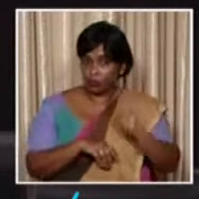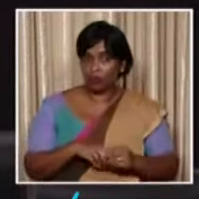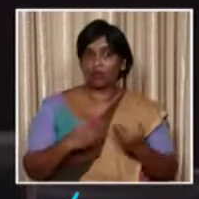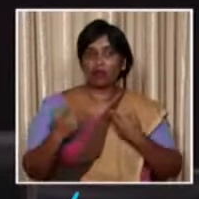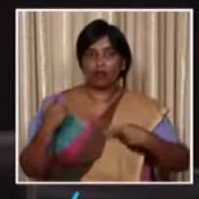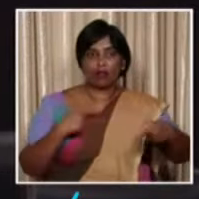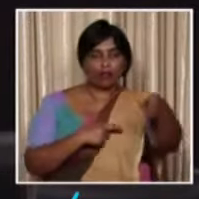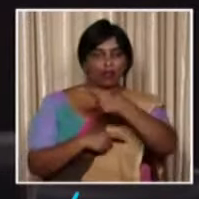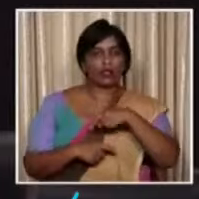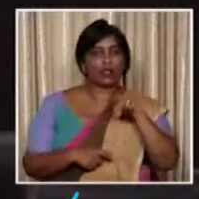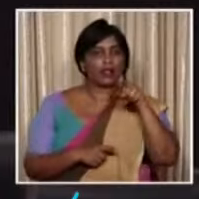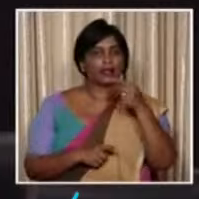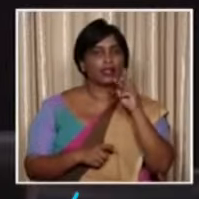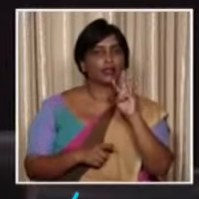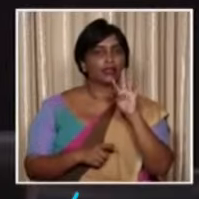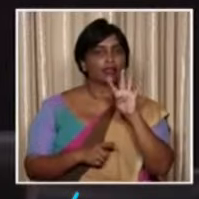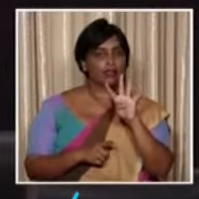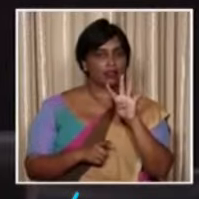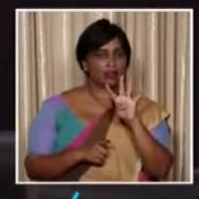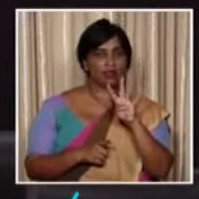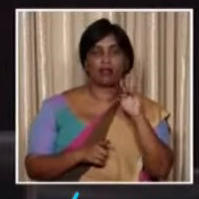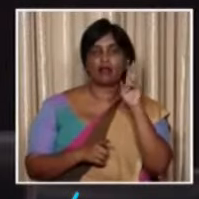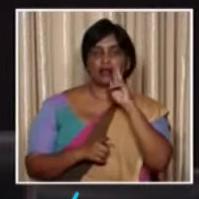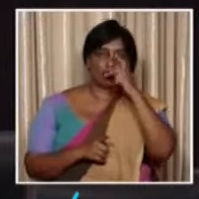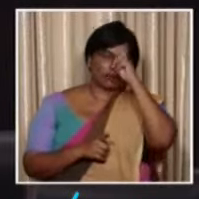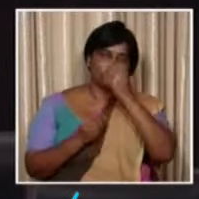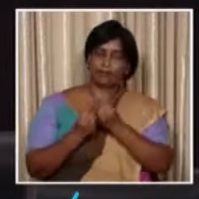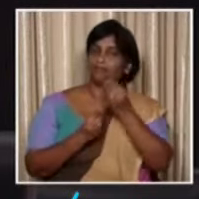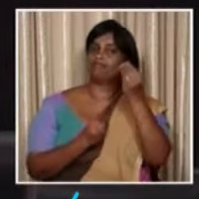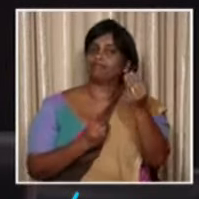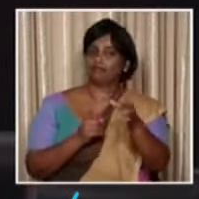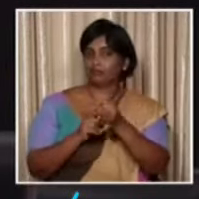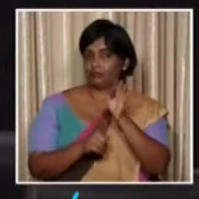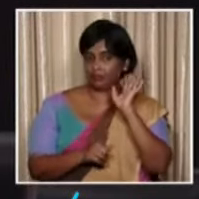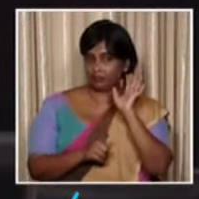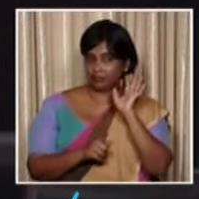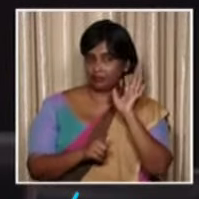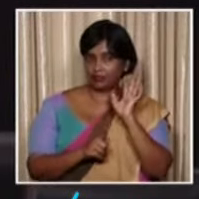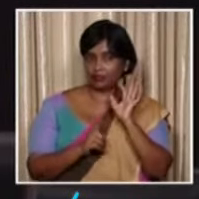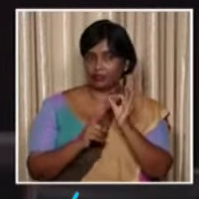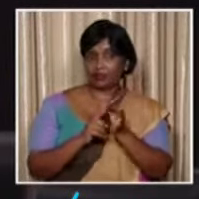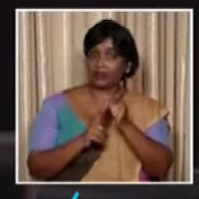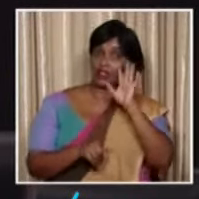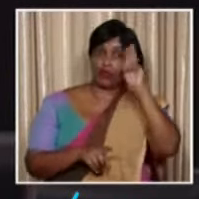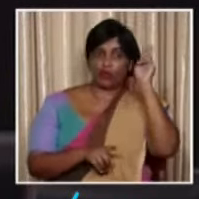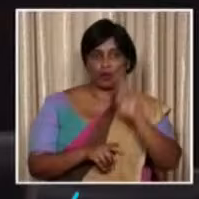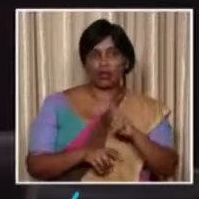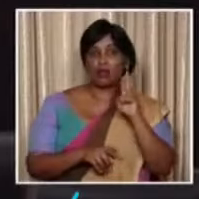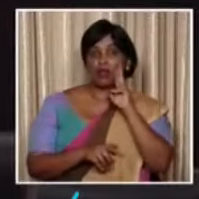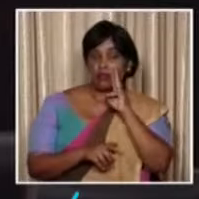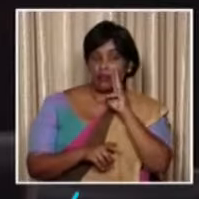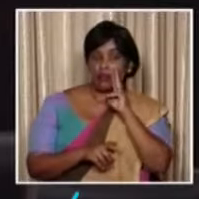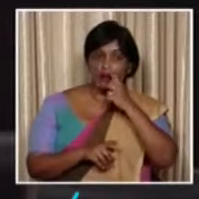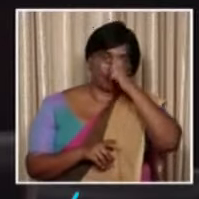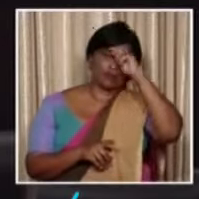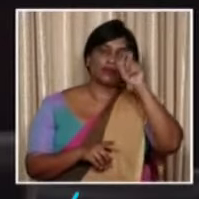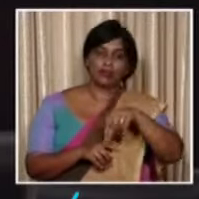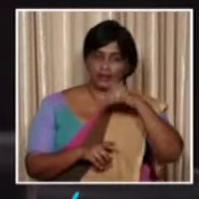අපි 134ක් දුන්නා රනිල් වික්‍රමසිංහ ජනාධිපතිතුමාට ජනාධිපති කරන්න රනිල් වික්‍රමසිංහ